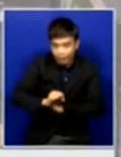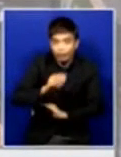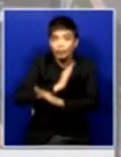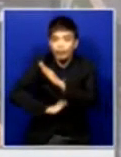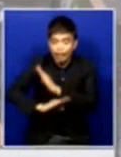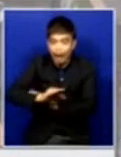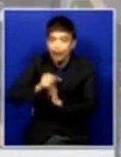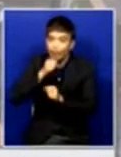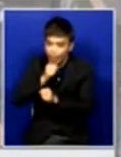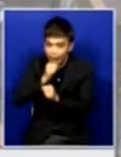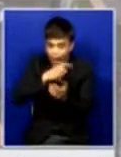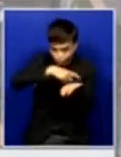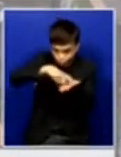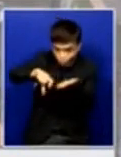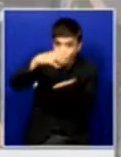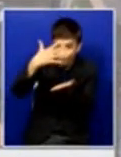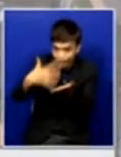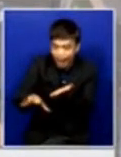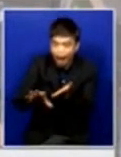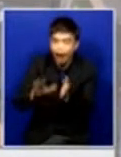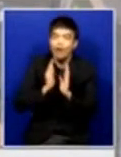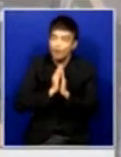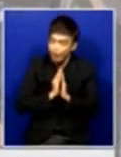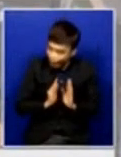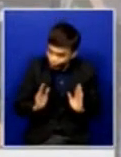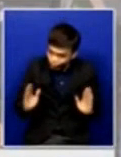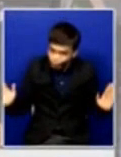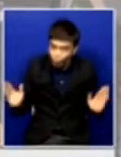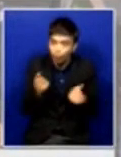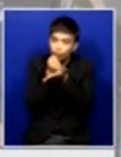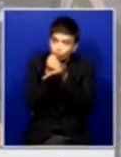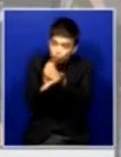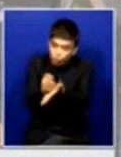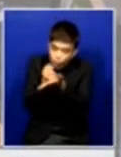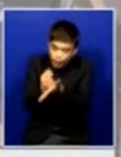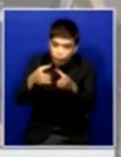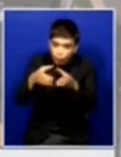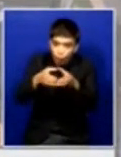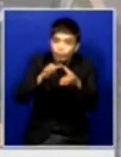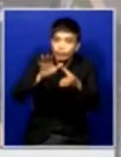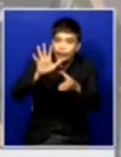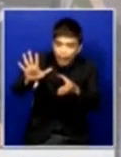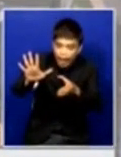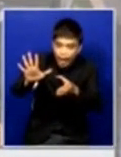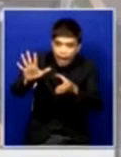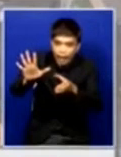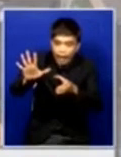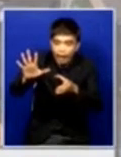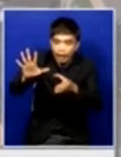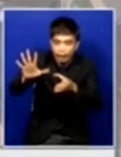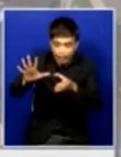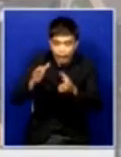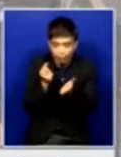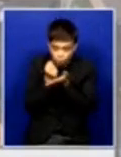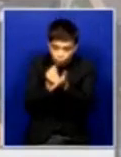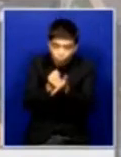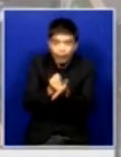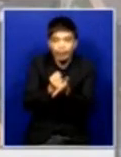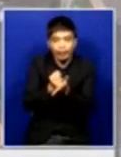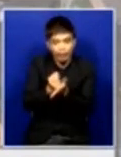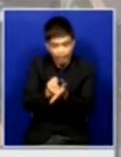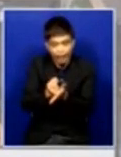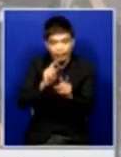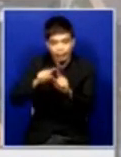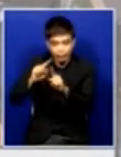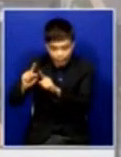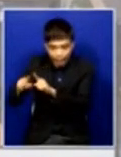วก็กลุ่มผู้สูงอายุก็ขอขอบคุณรัฐบาลนะครับที่ได้ดูแลกลุ่มเปราะบางนี้นะครับเป็นอย่างดีให้ได้รับเงินเยียวยาใน